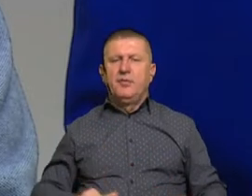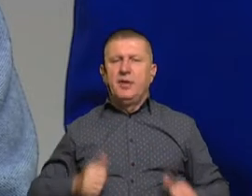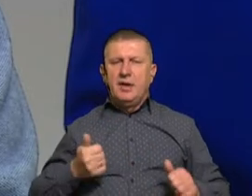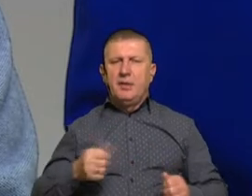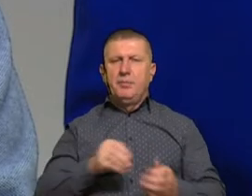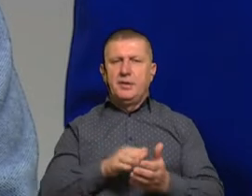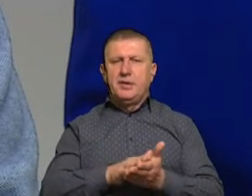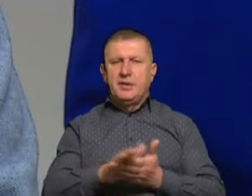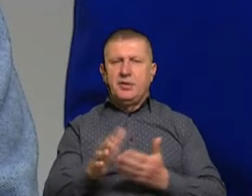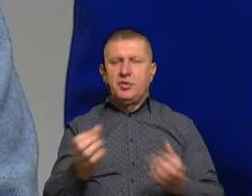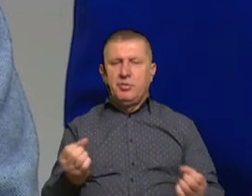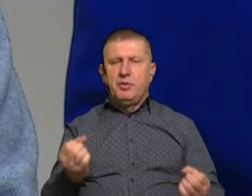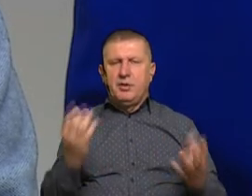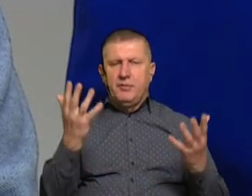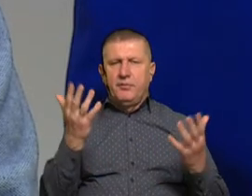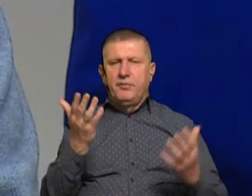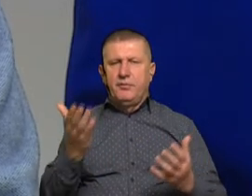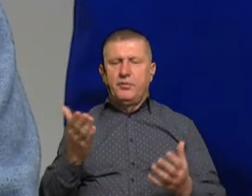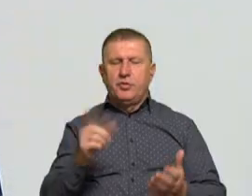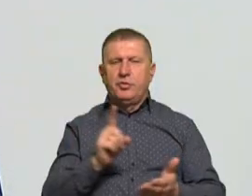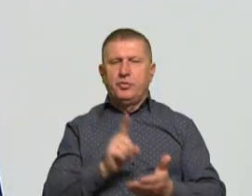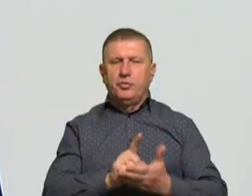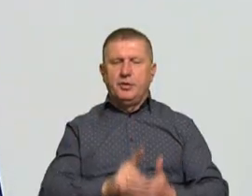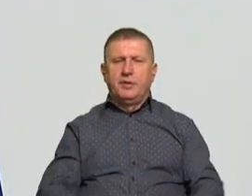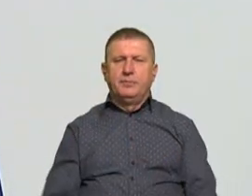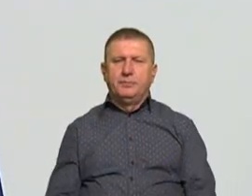zaczęła tworzyć to coś i to się uda.